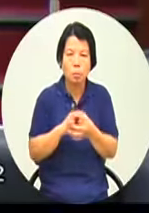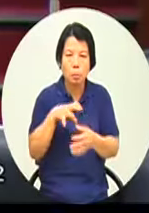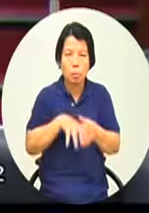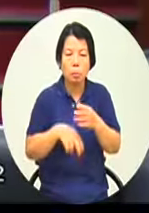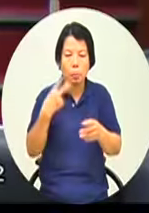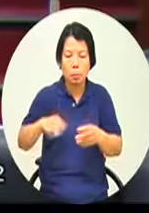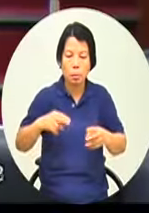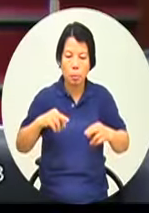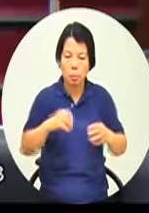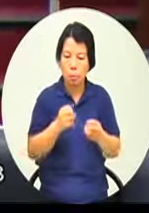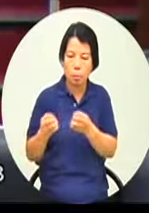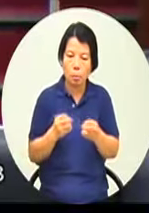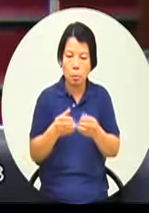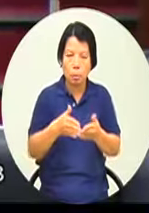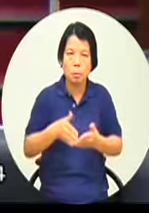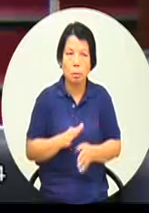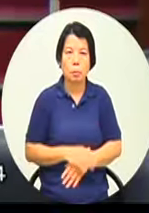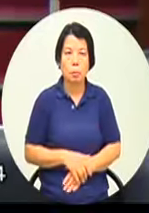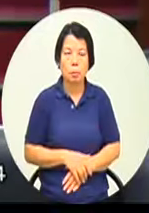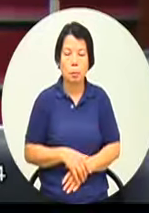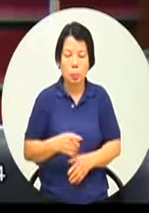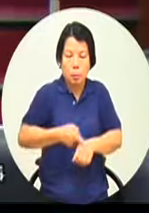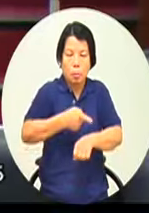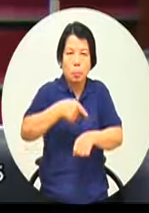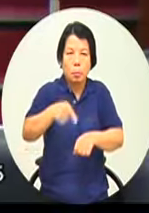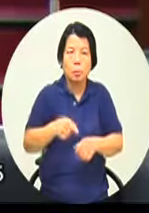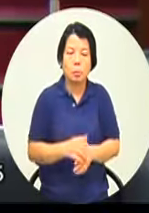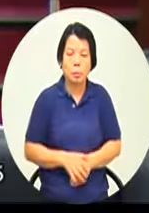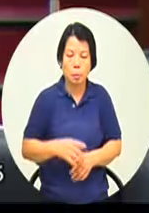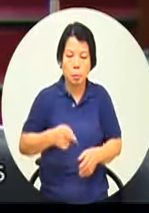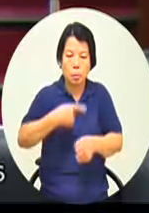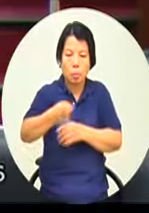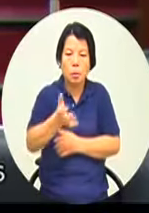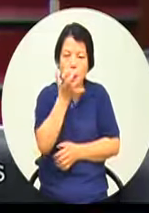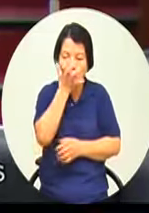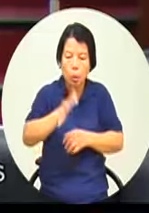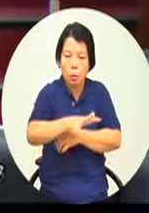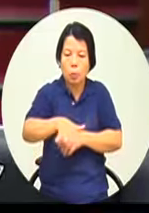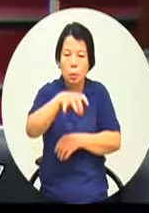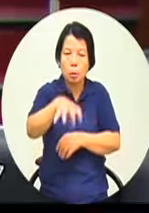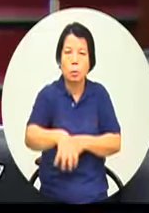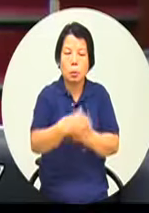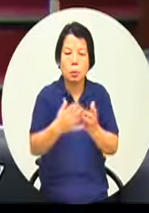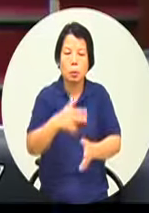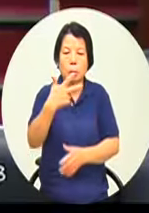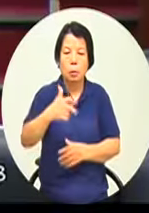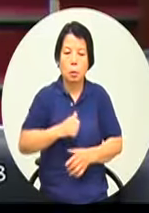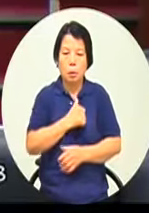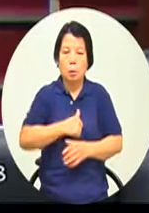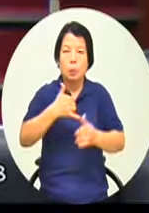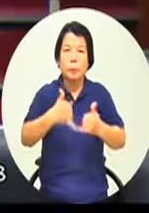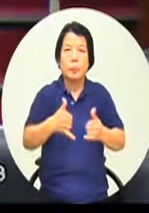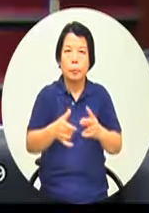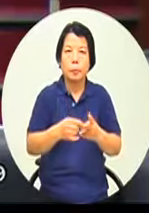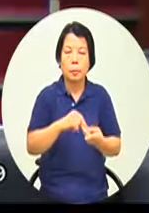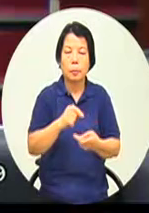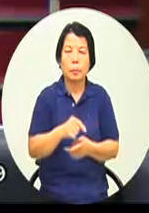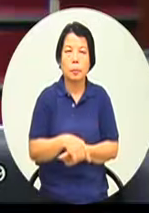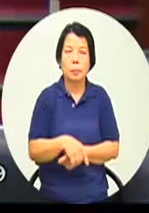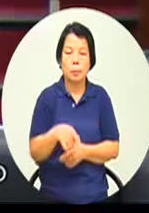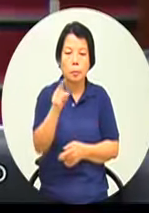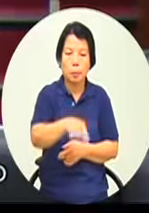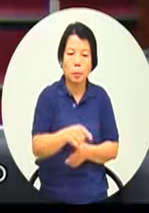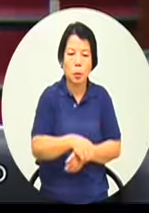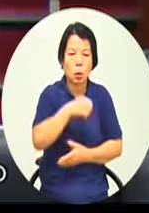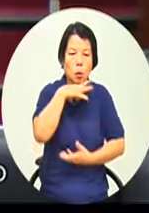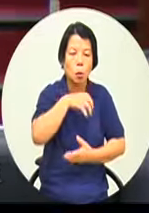再做讨论。这个就我从这里再走到盐城区，这里这个七贤路，七贤路跟这个寿